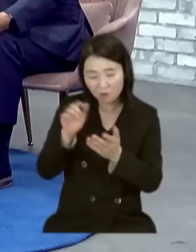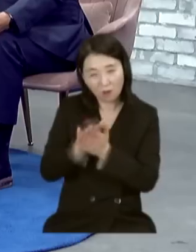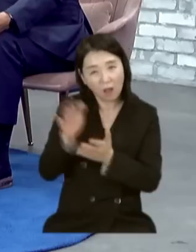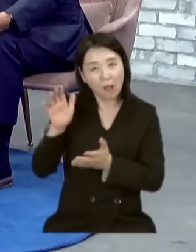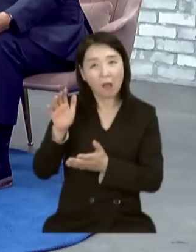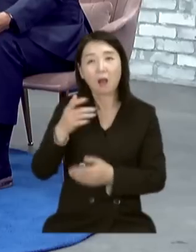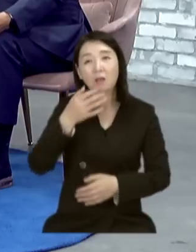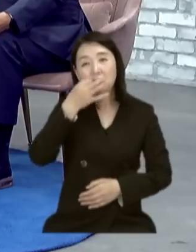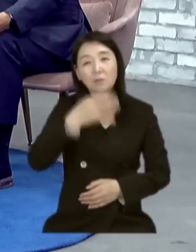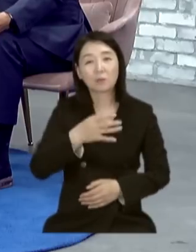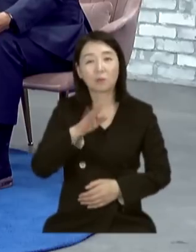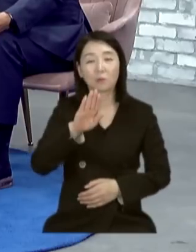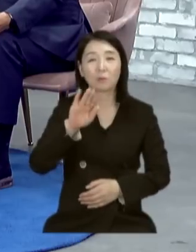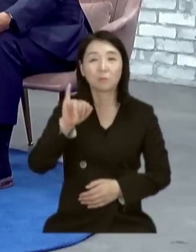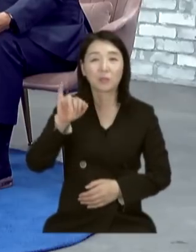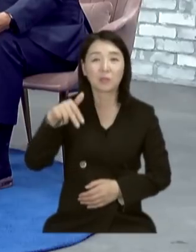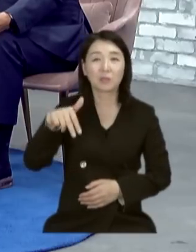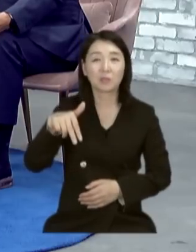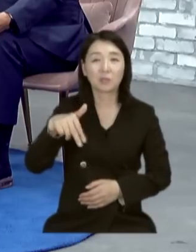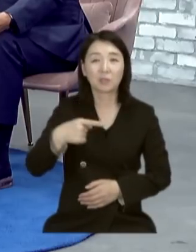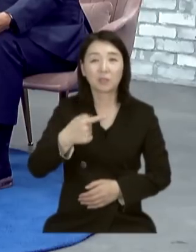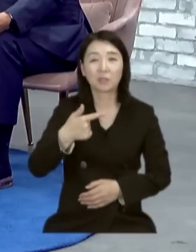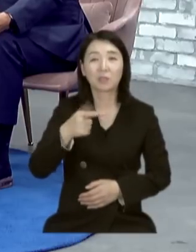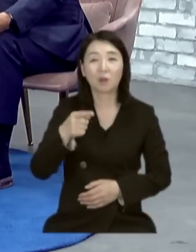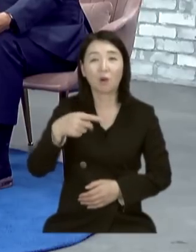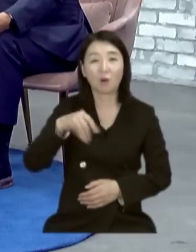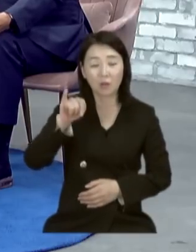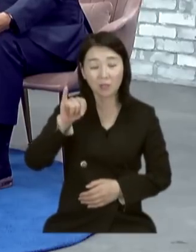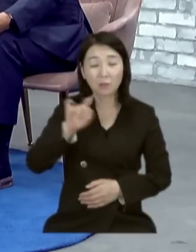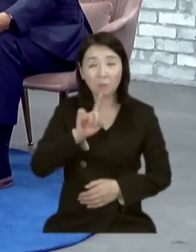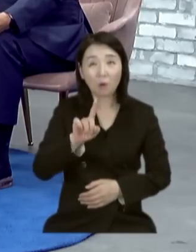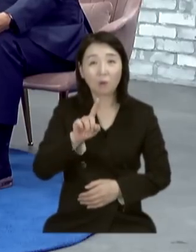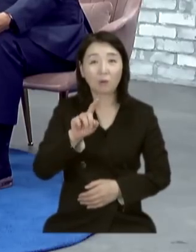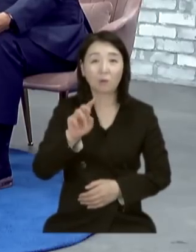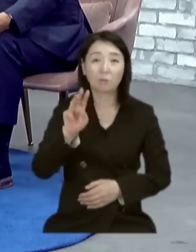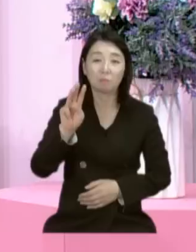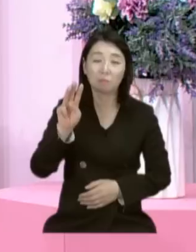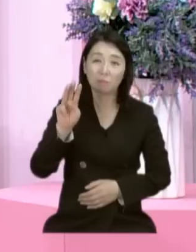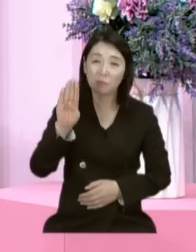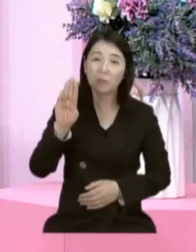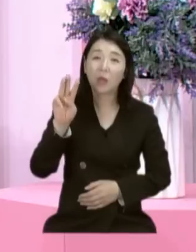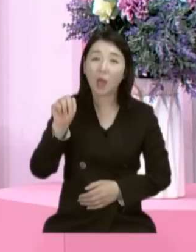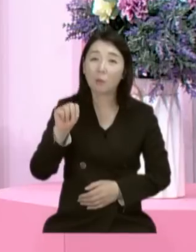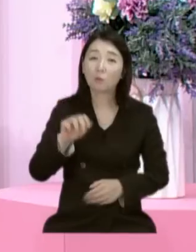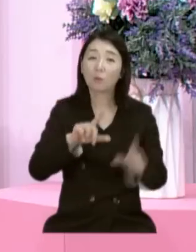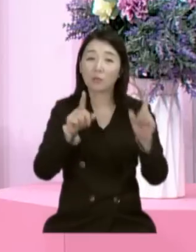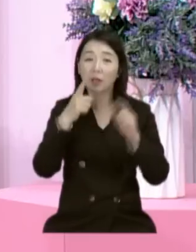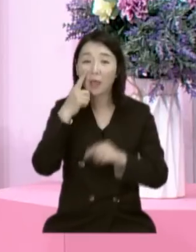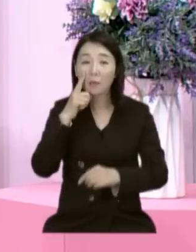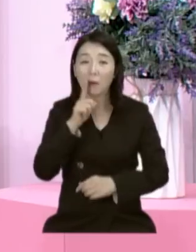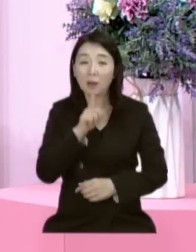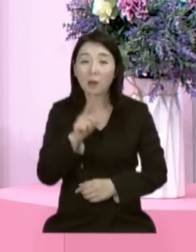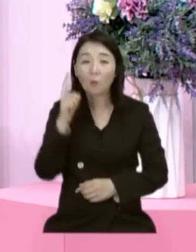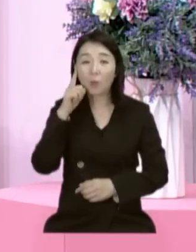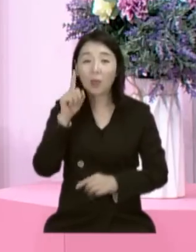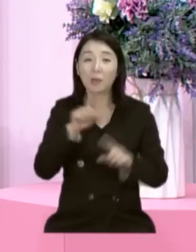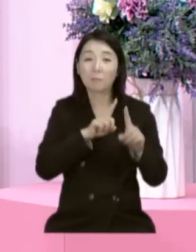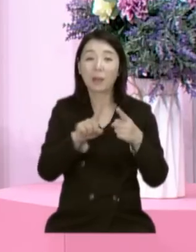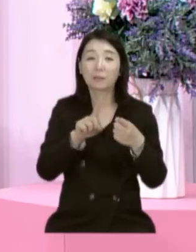않더라고요. 비즈너리가 뭐예요? BM으로 살아가는 건데 이제 한마디로 말씀으로